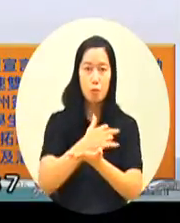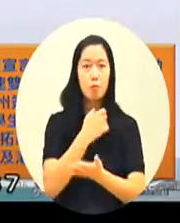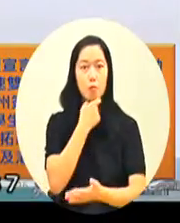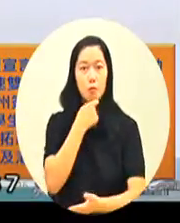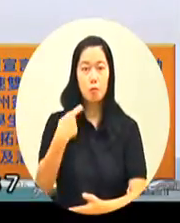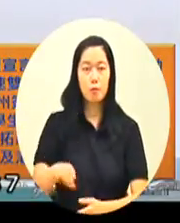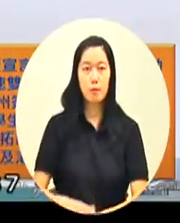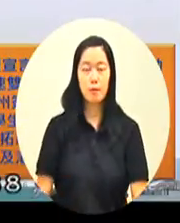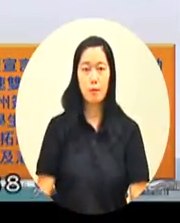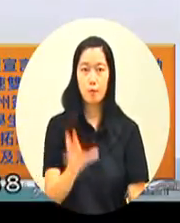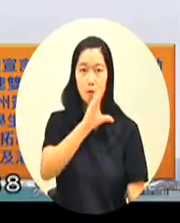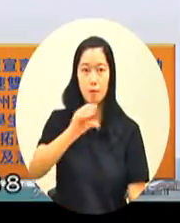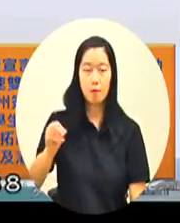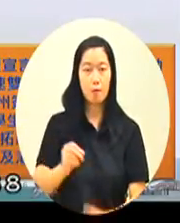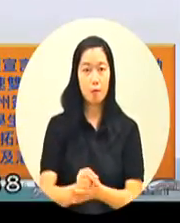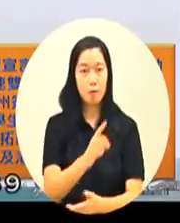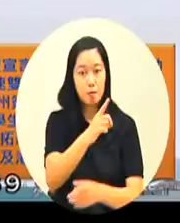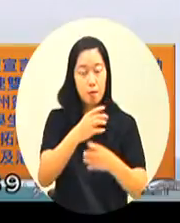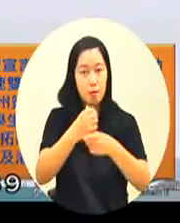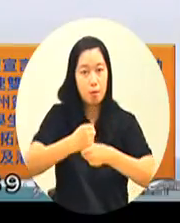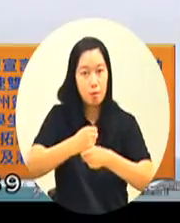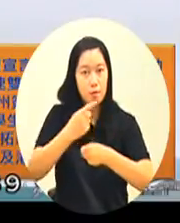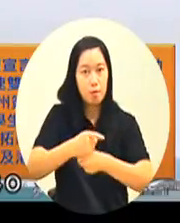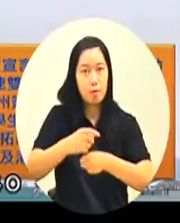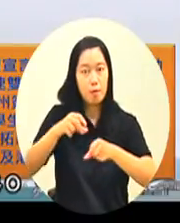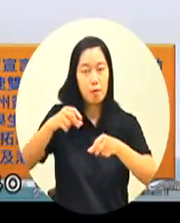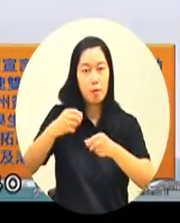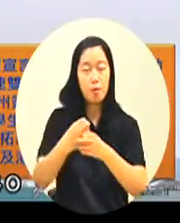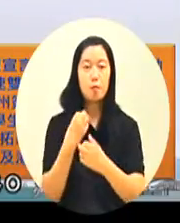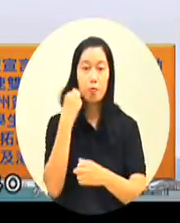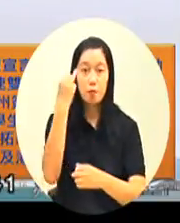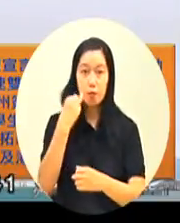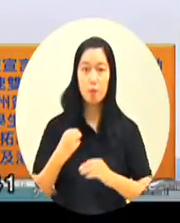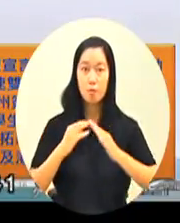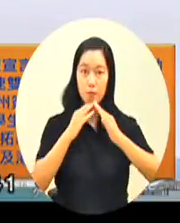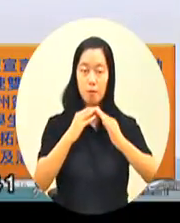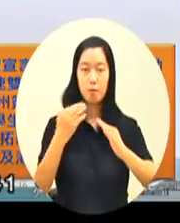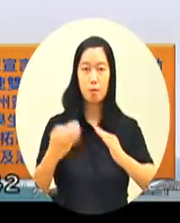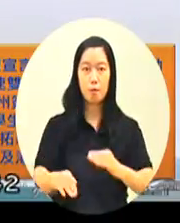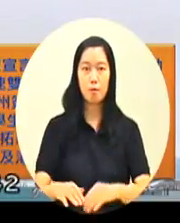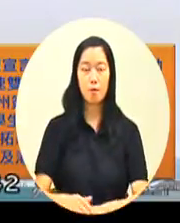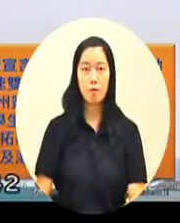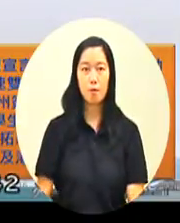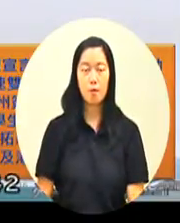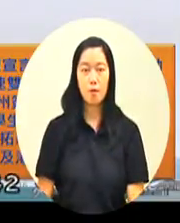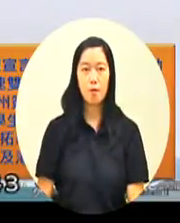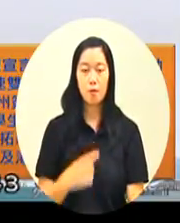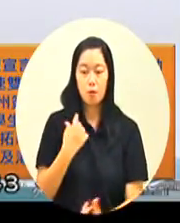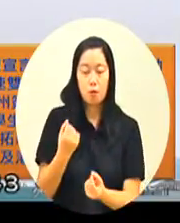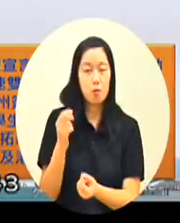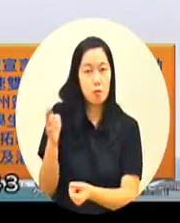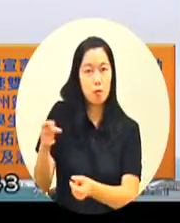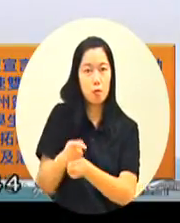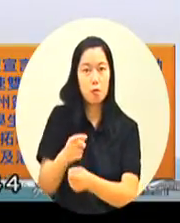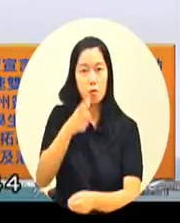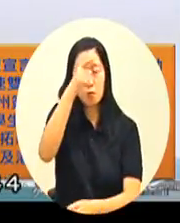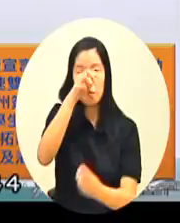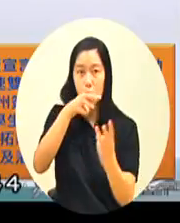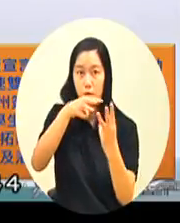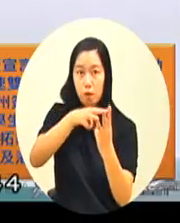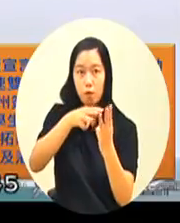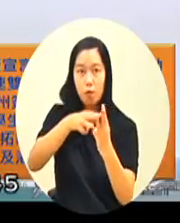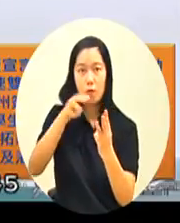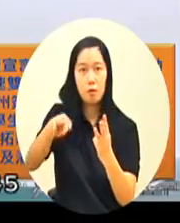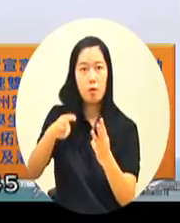马我们签署的姐妹市，缅甸的仰光哦，是我们有请他跟我们一起，包括亚洲的高中生交换学生计